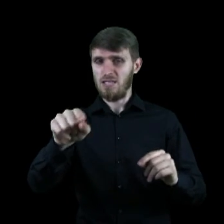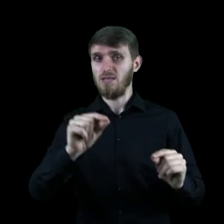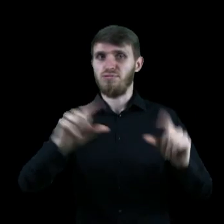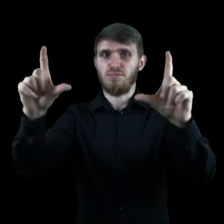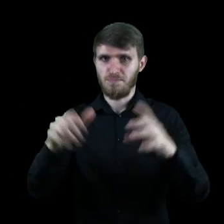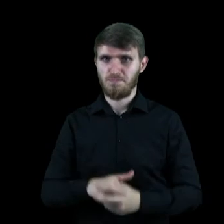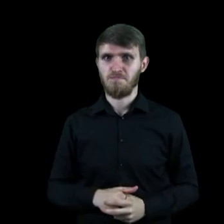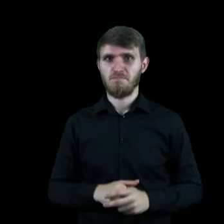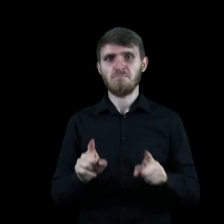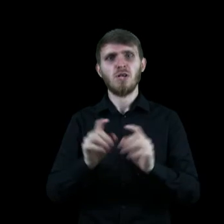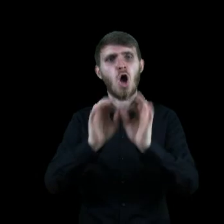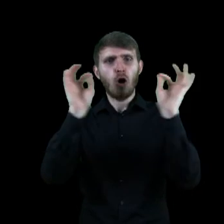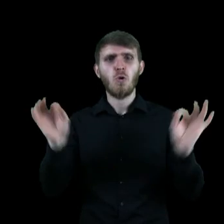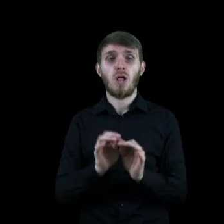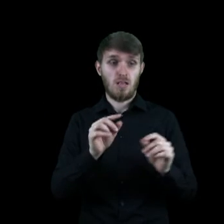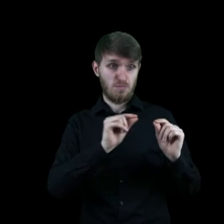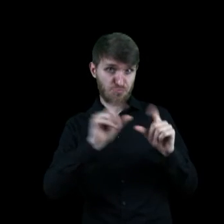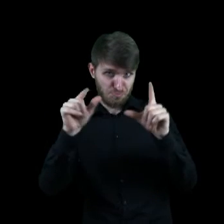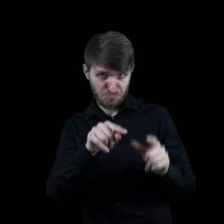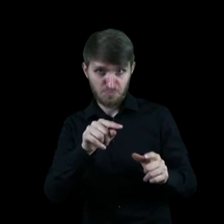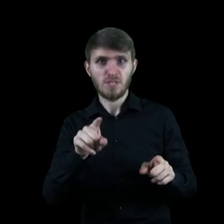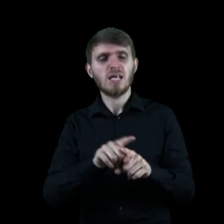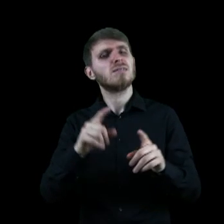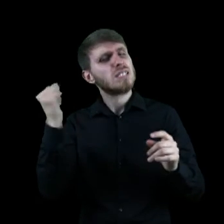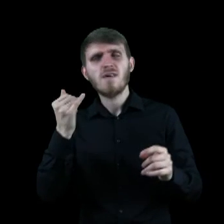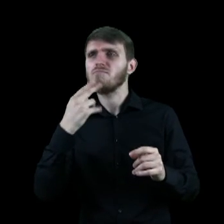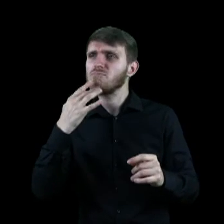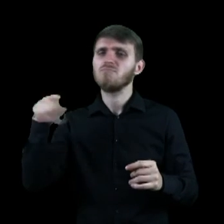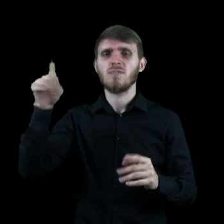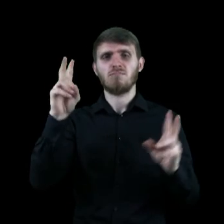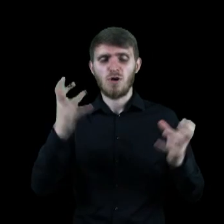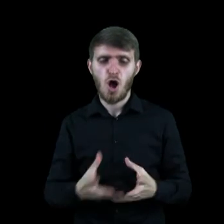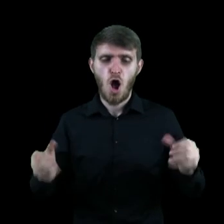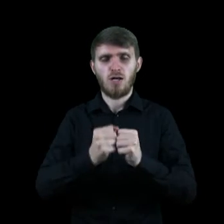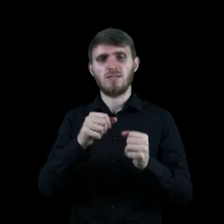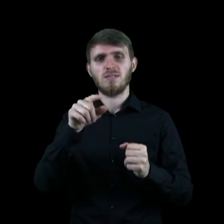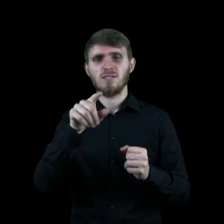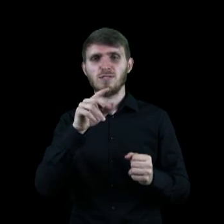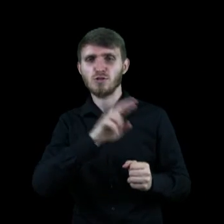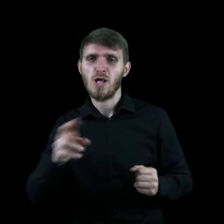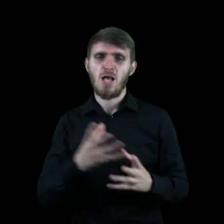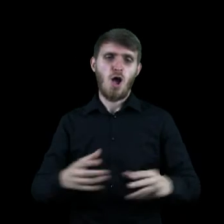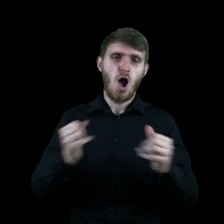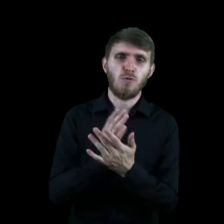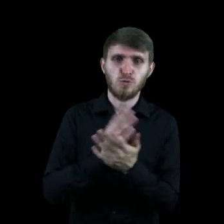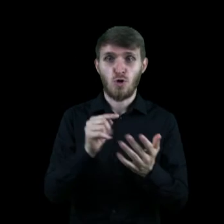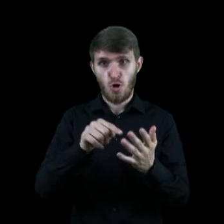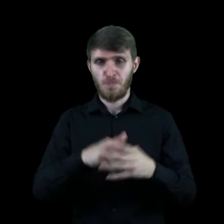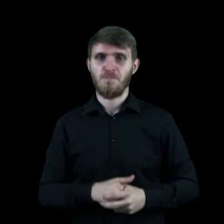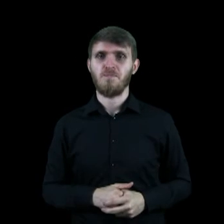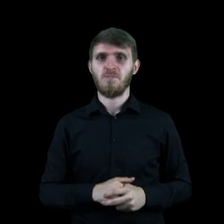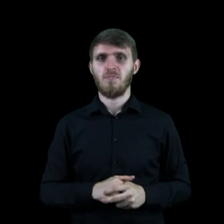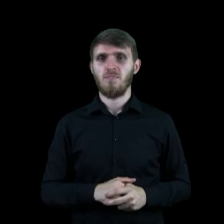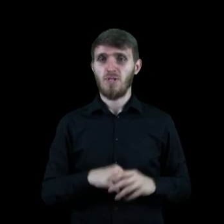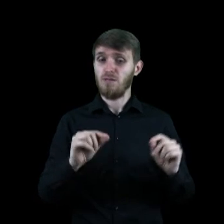cenowej. Na ogół przy okazji inflacji mówi się o koszyku dóbr. Inflacja cenowa. Usłyszycie czasami